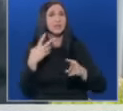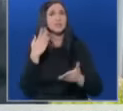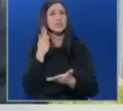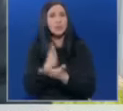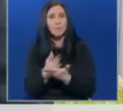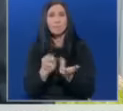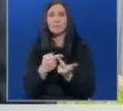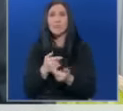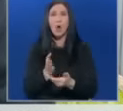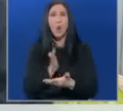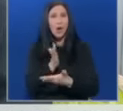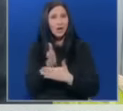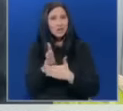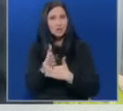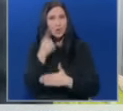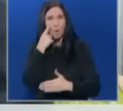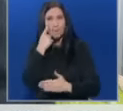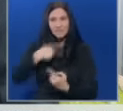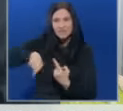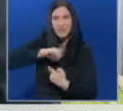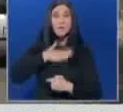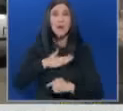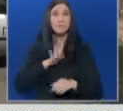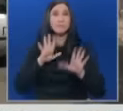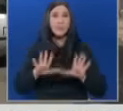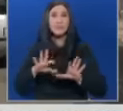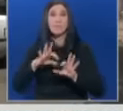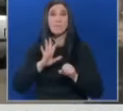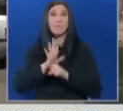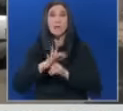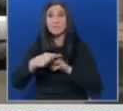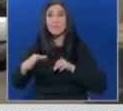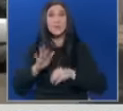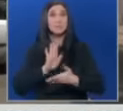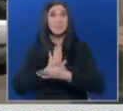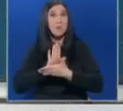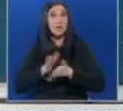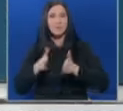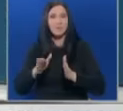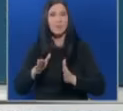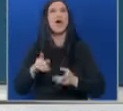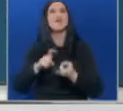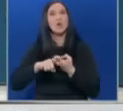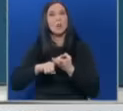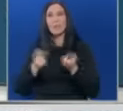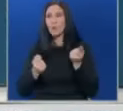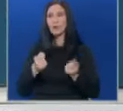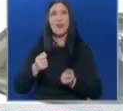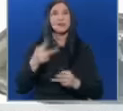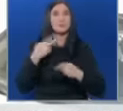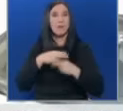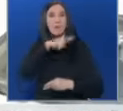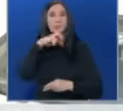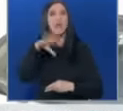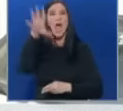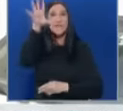на което се опитваше да завие, имаше по 10-15 метра спирачен път. В Карнобат автомобил е спрян от полицията. Свалени са регистрационните